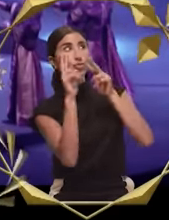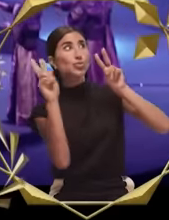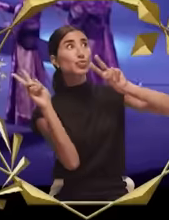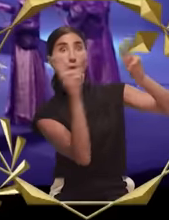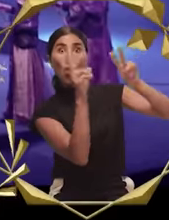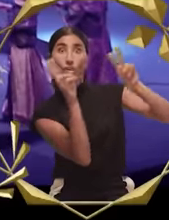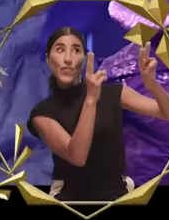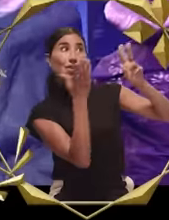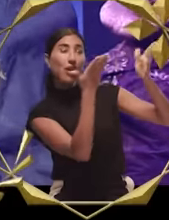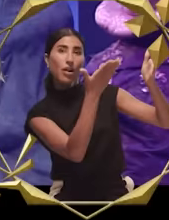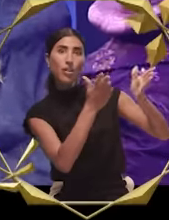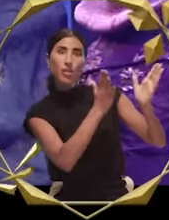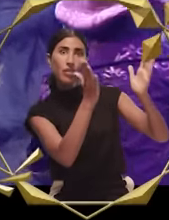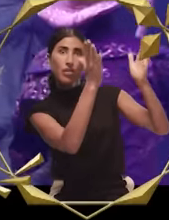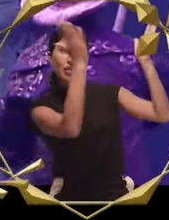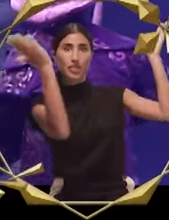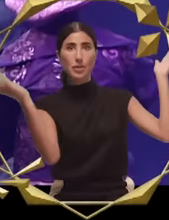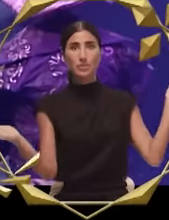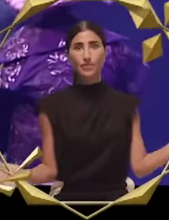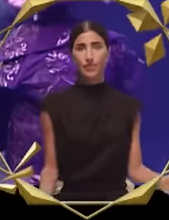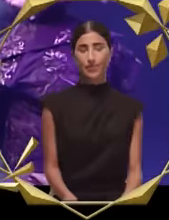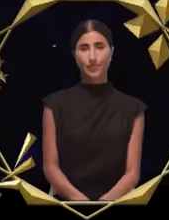أهلا أهلا